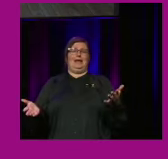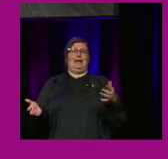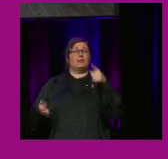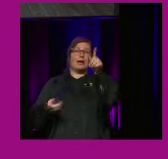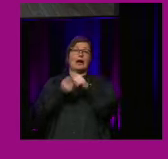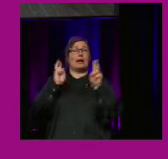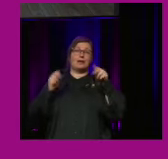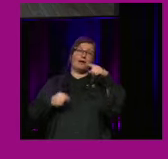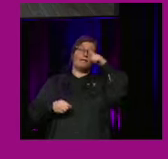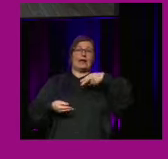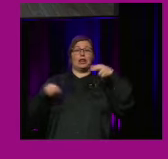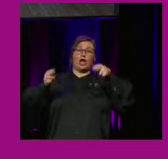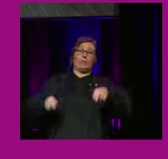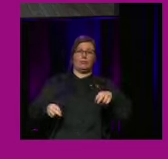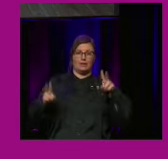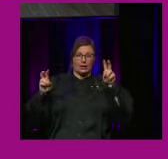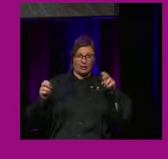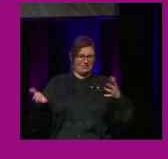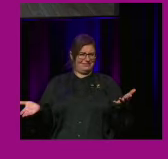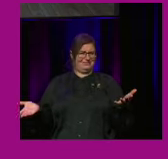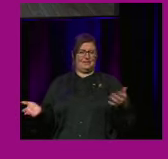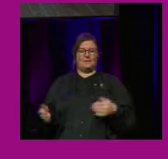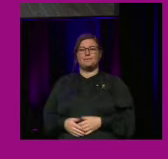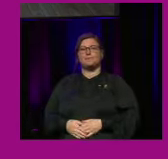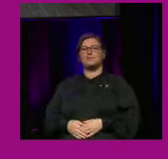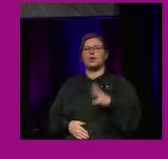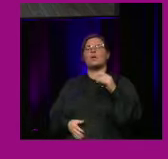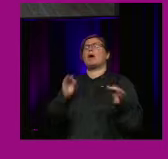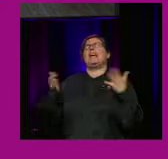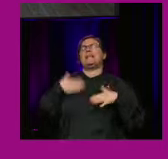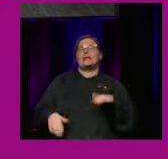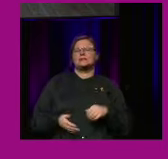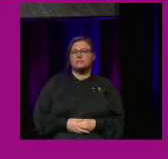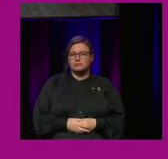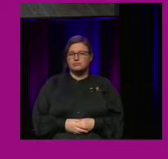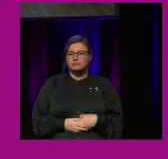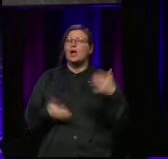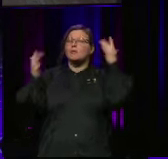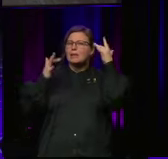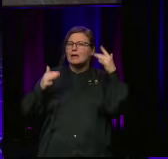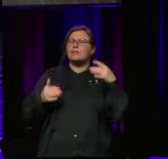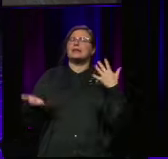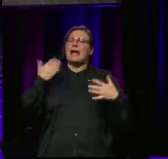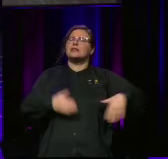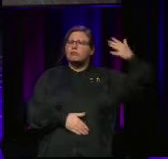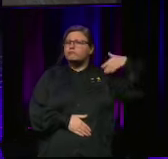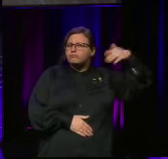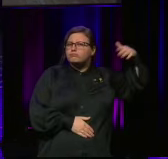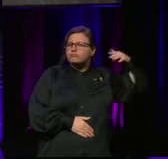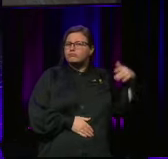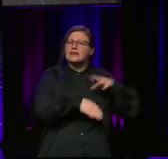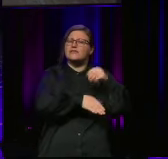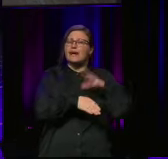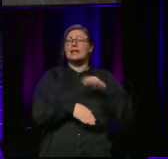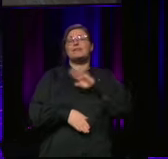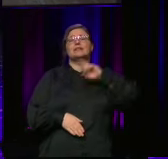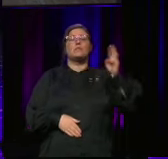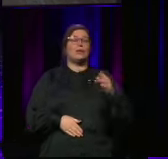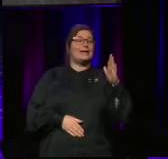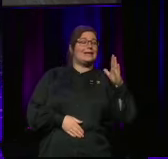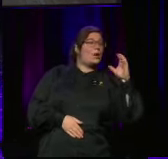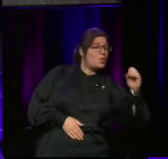är lite självständig. Joakim, vad säger du? Ja, intressant. Det här är, problemet går ganska långt tillbaka i tiden, därför att i Sverige finns både JO och